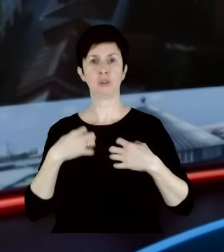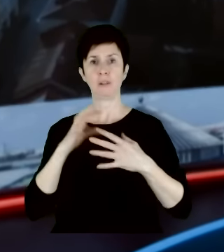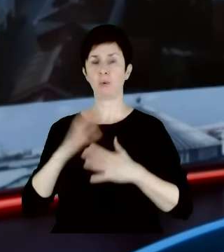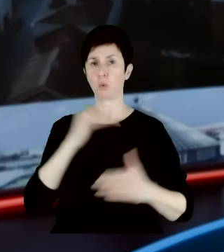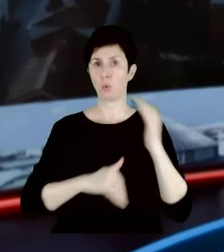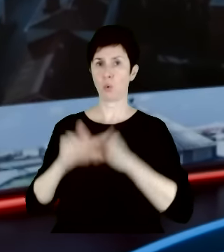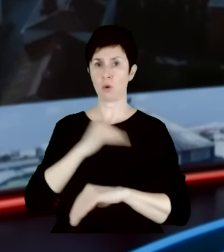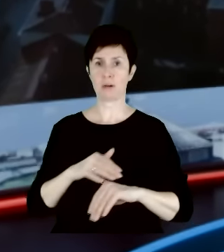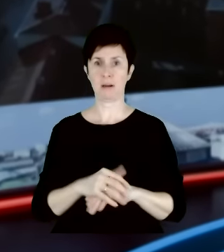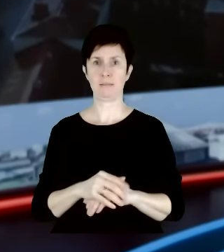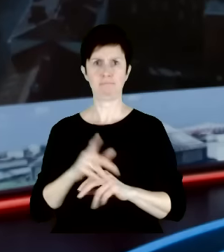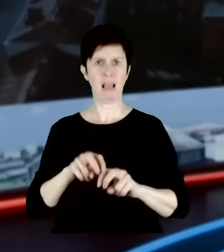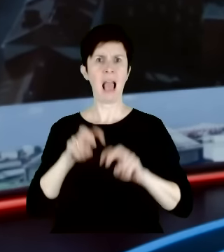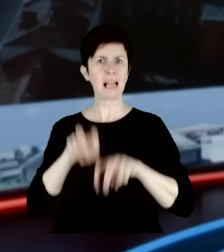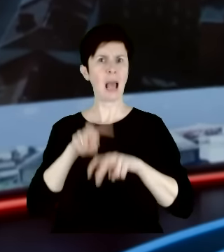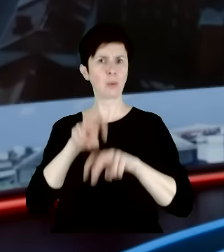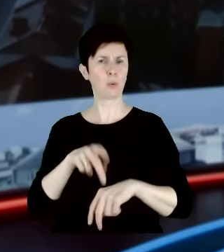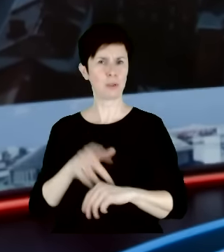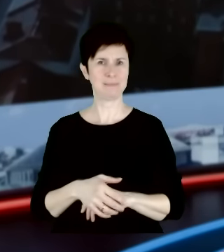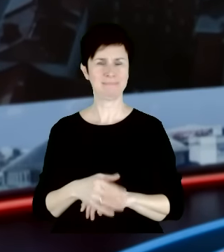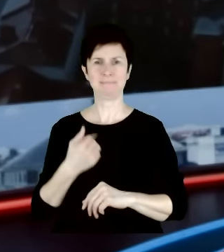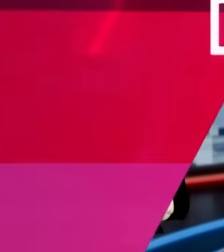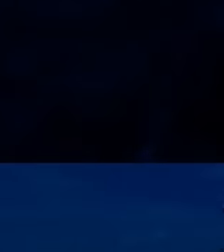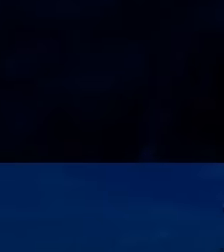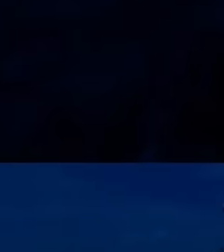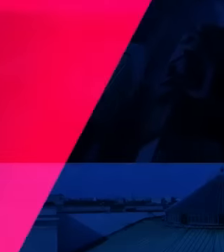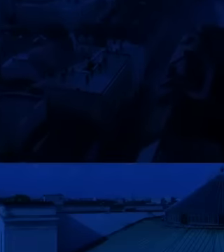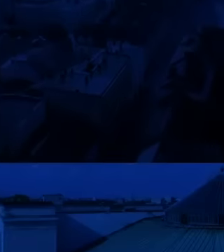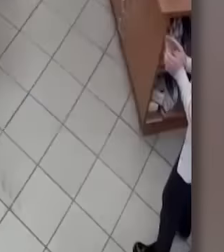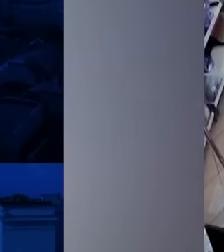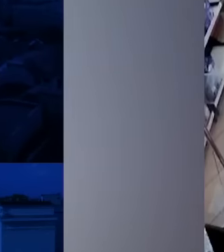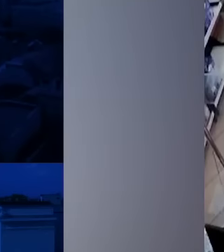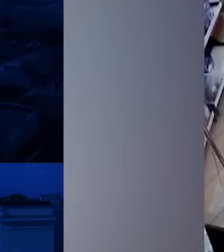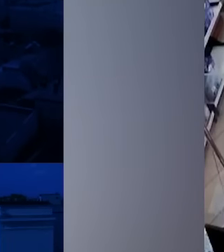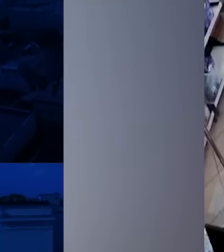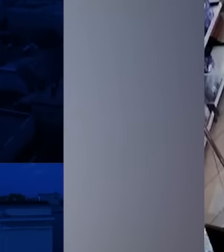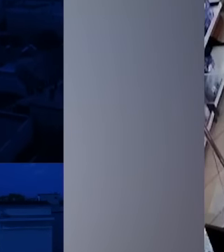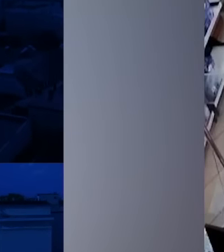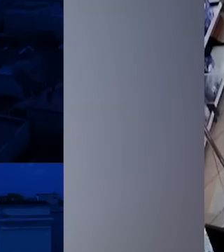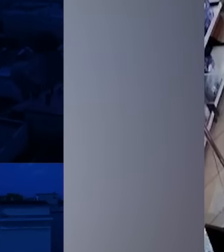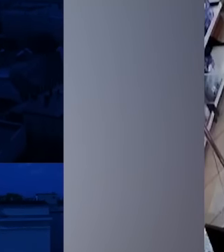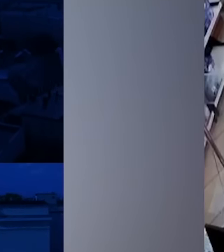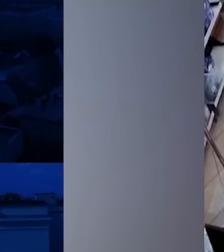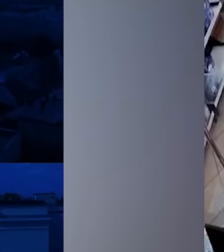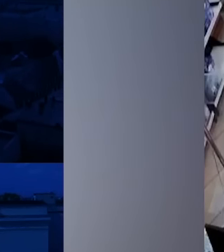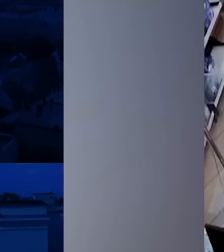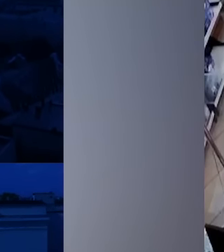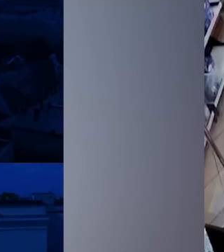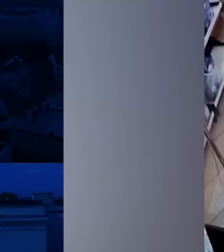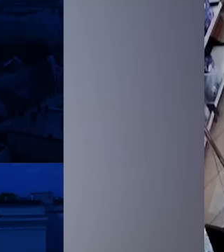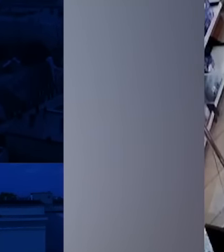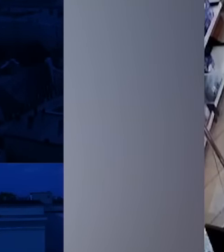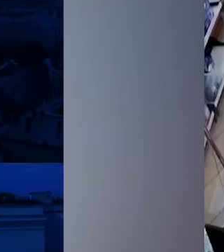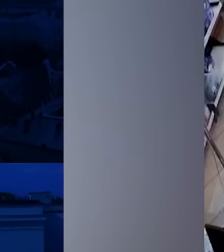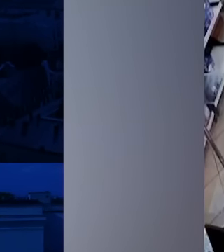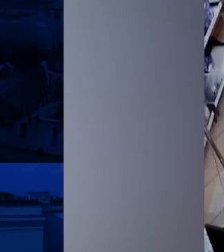się kangury. Będziemy także skakać po innych ciekawych tematach. Sprawca napadów na apteki we Wrocławiu poszukiwany. Napastnik groził